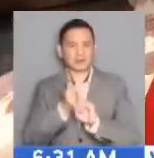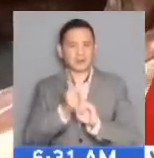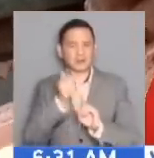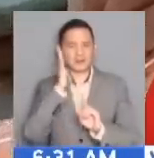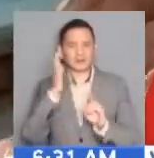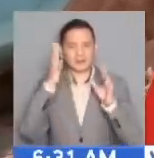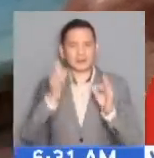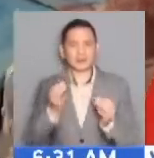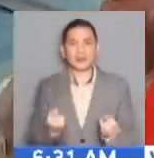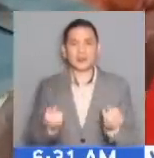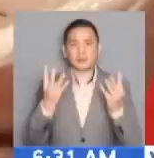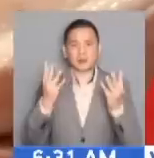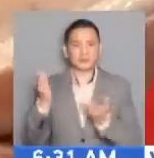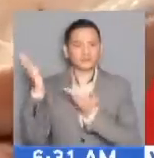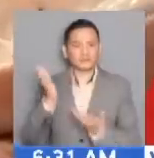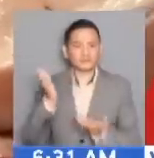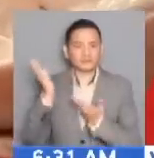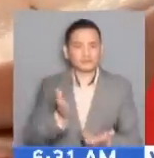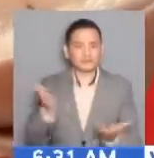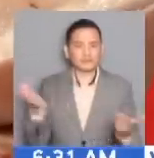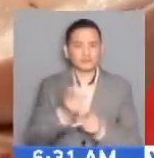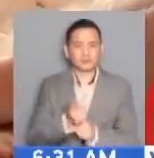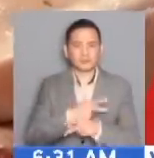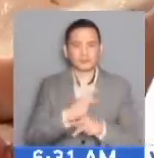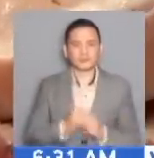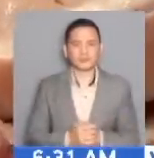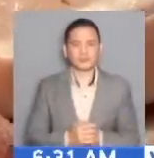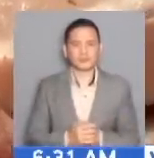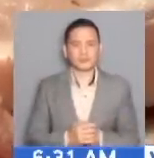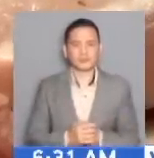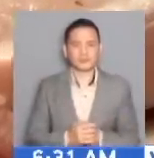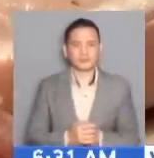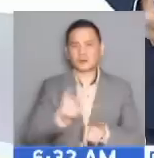ng produkto. Wala raw direktang kontrol dito ang Bureau of Animal Industry.